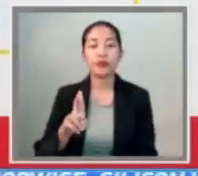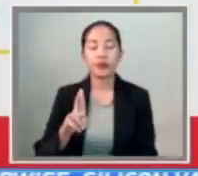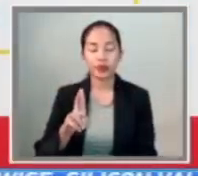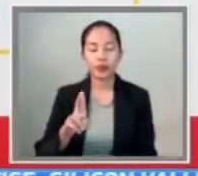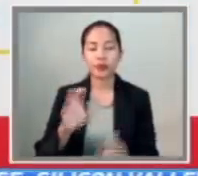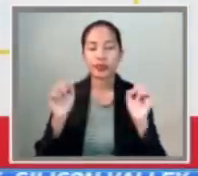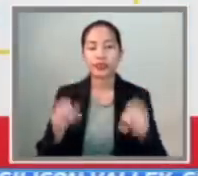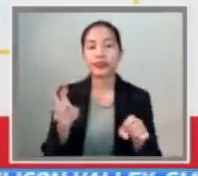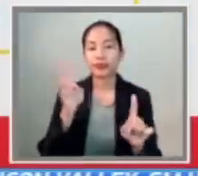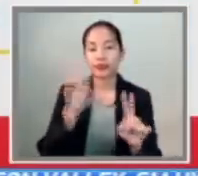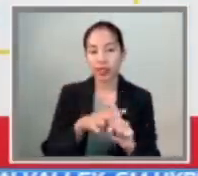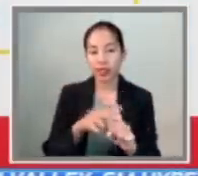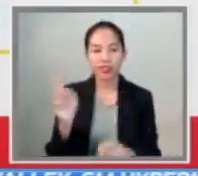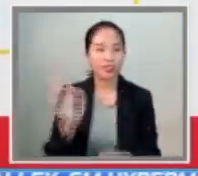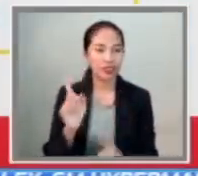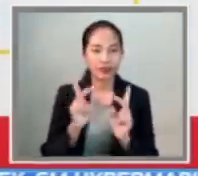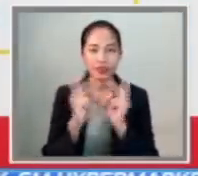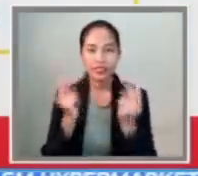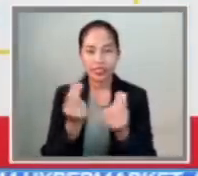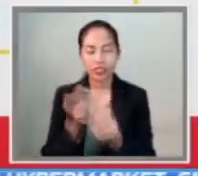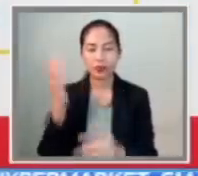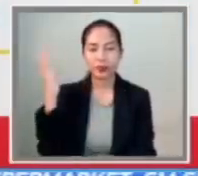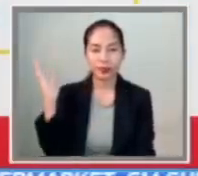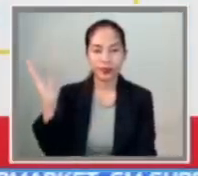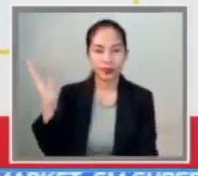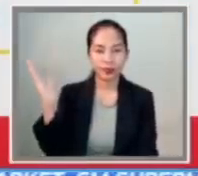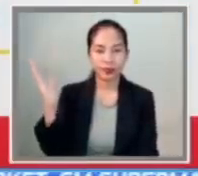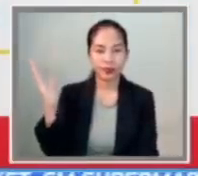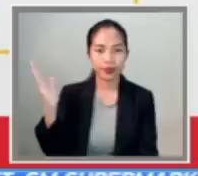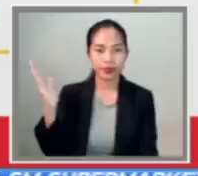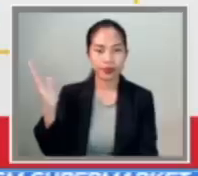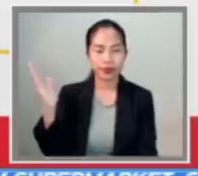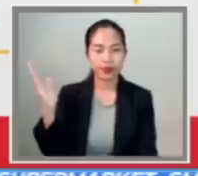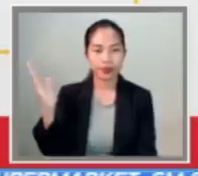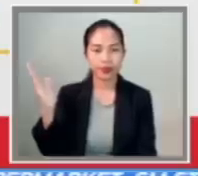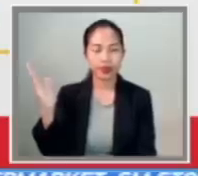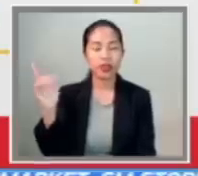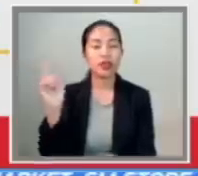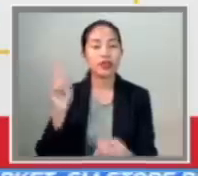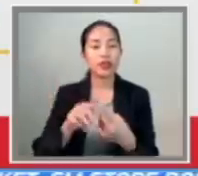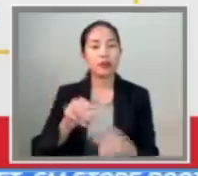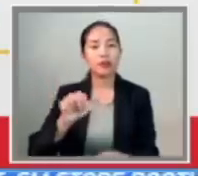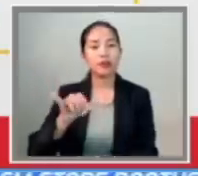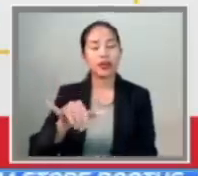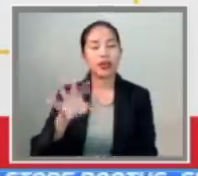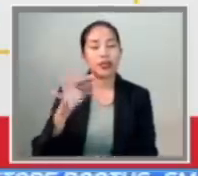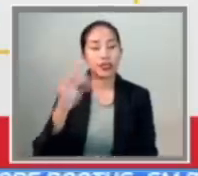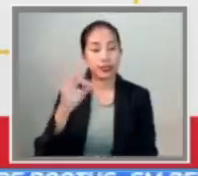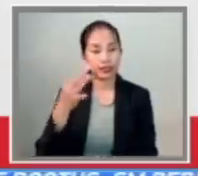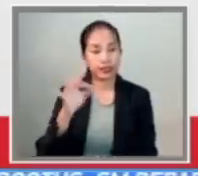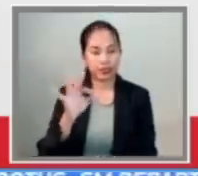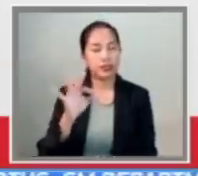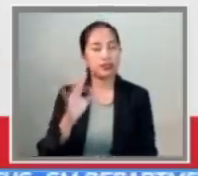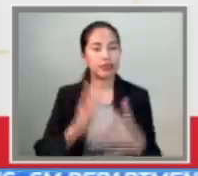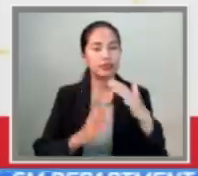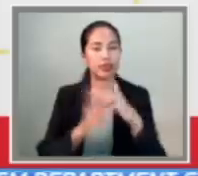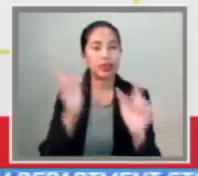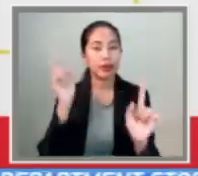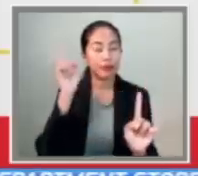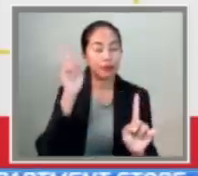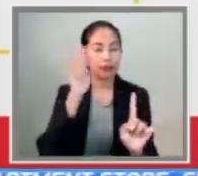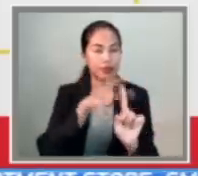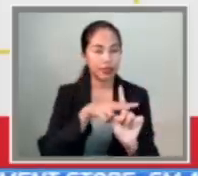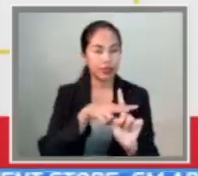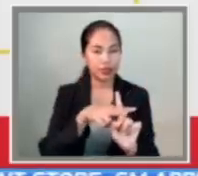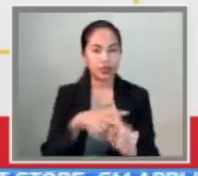Administrative Assistants, at Administrative Officer hanggang May 19 ang deadline of application. May job opening din ng Local